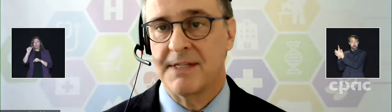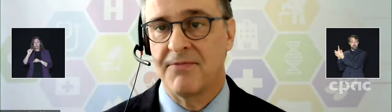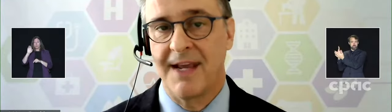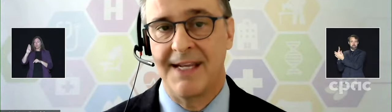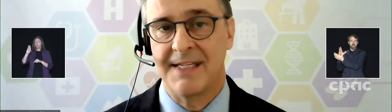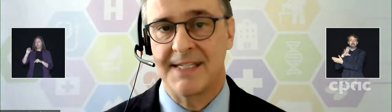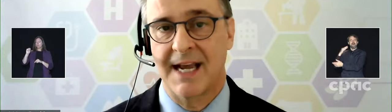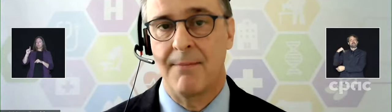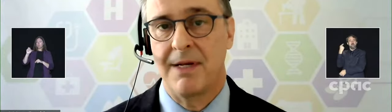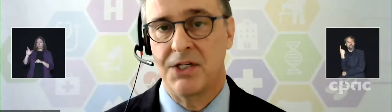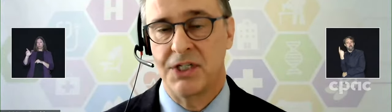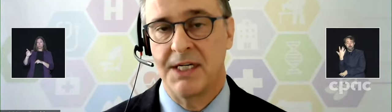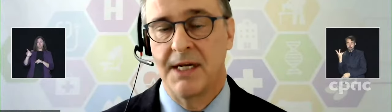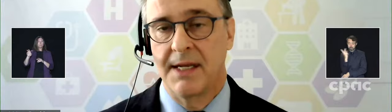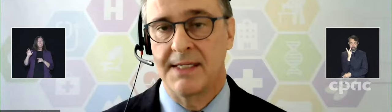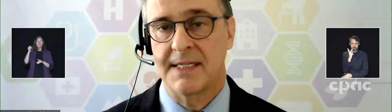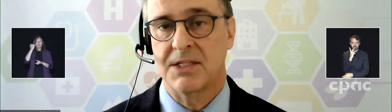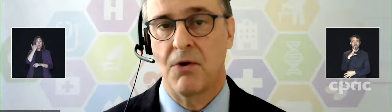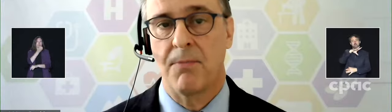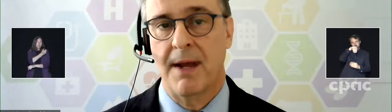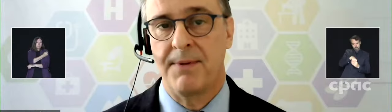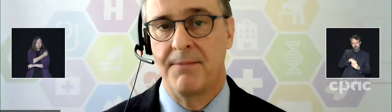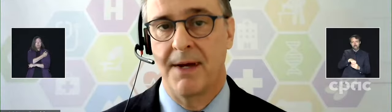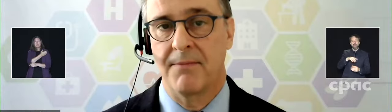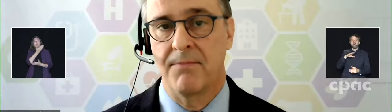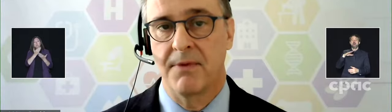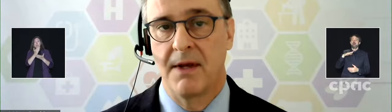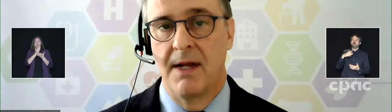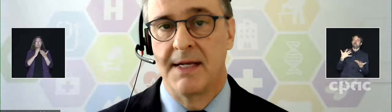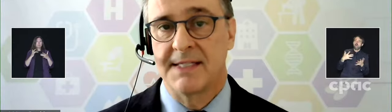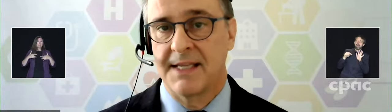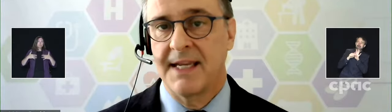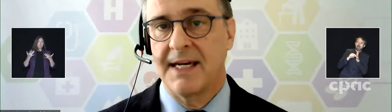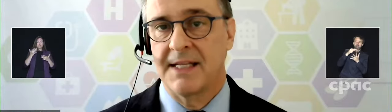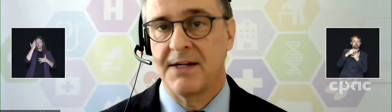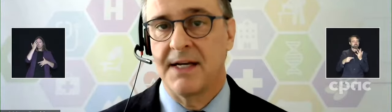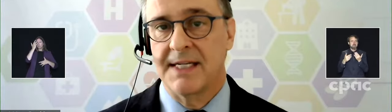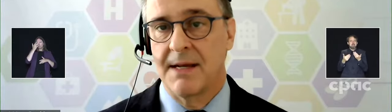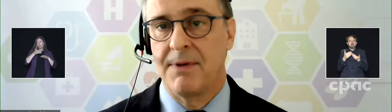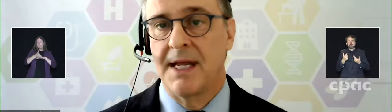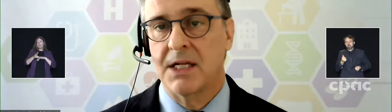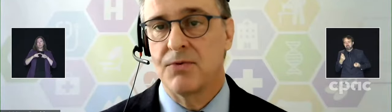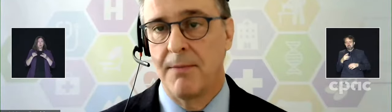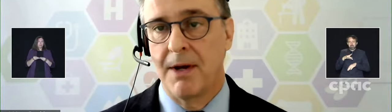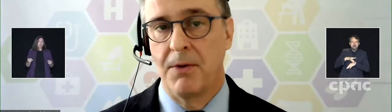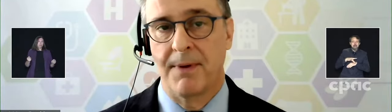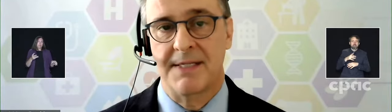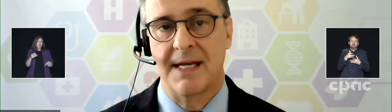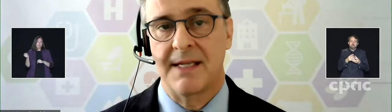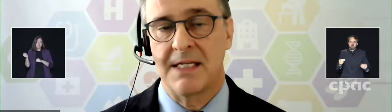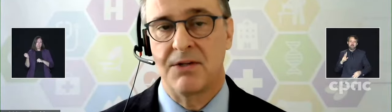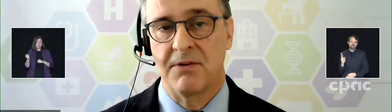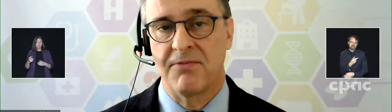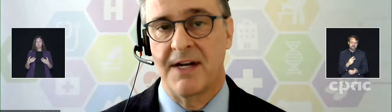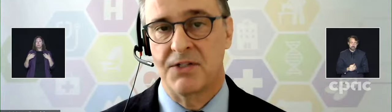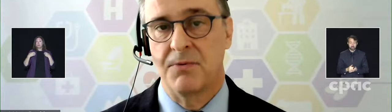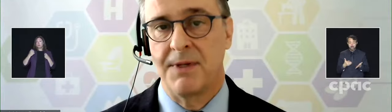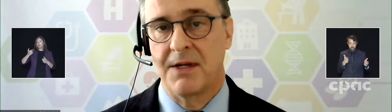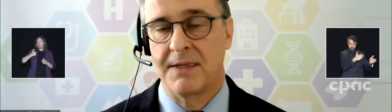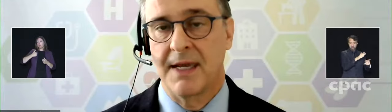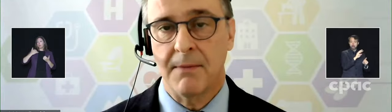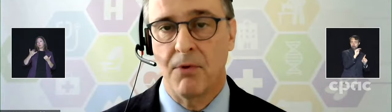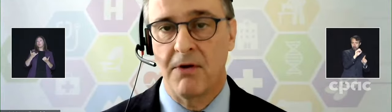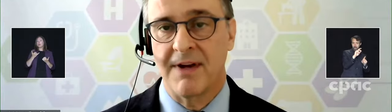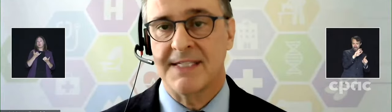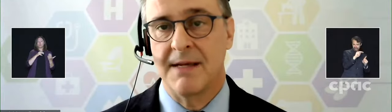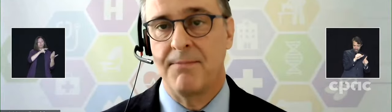indésirables légers qui s'estompent rapidement. Santé Canada examine actuellement une présentation de Pfizer-BioNTech pour